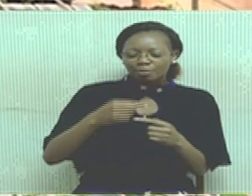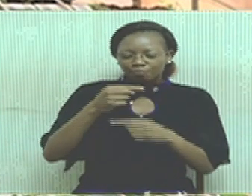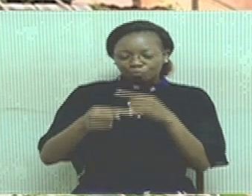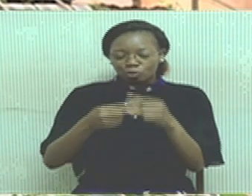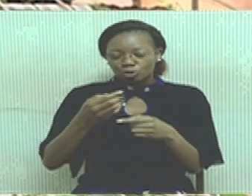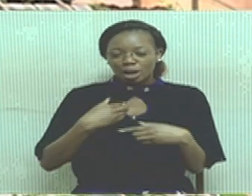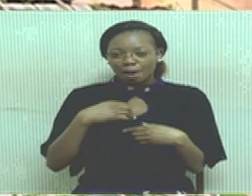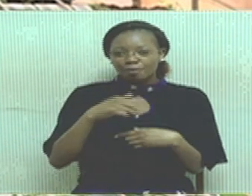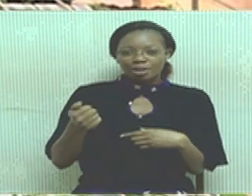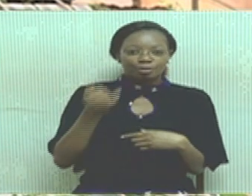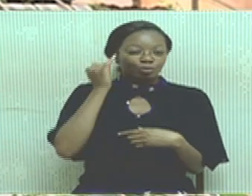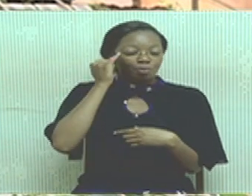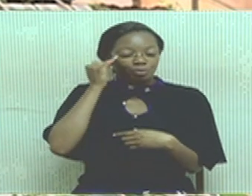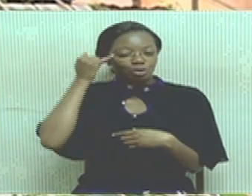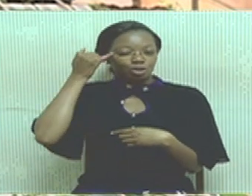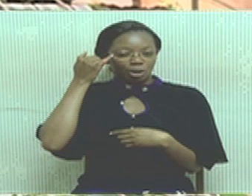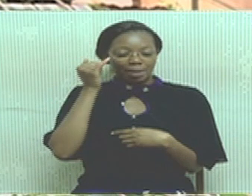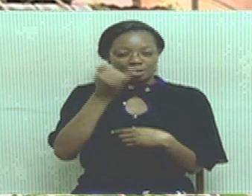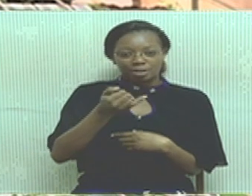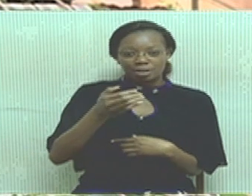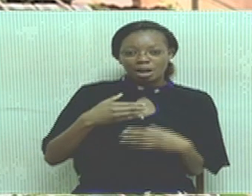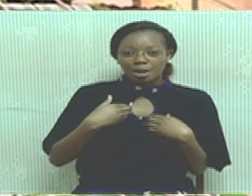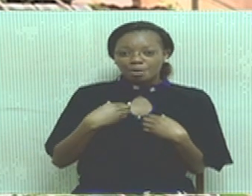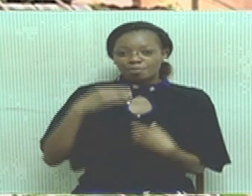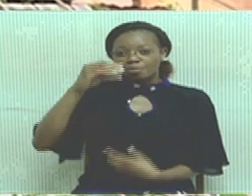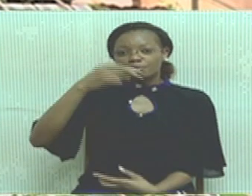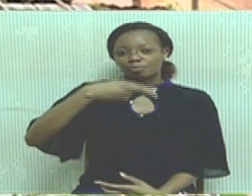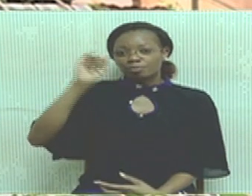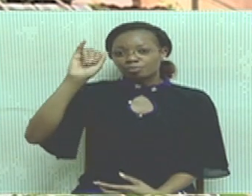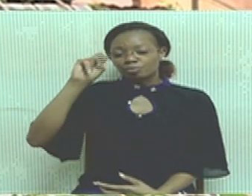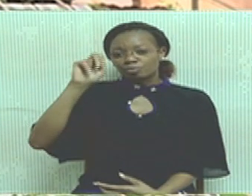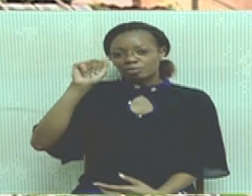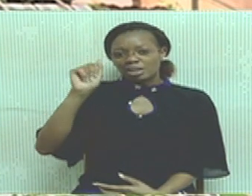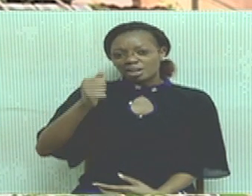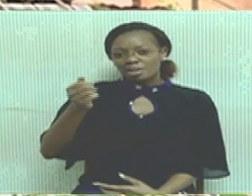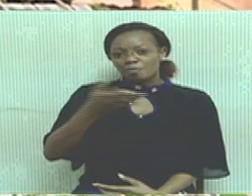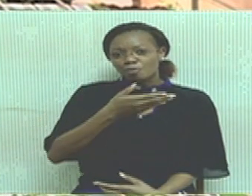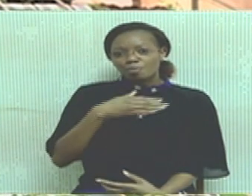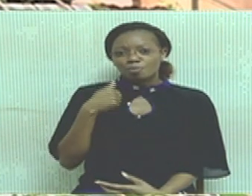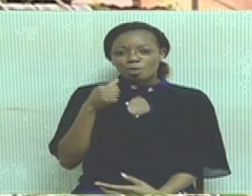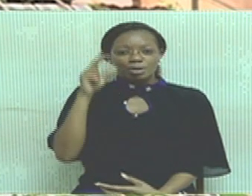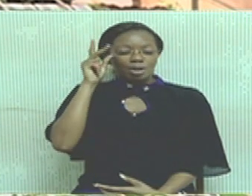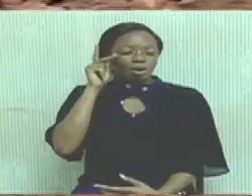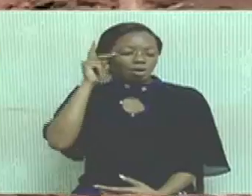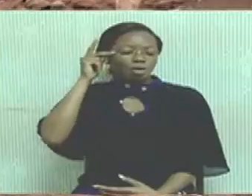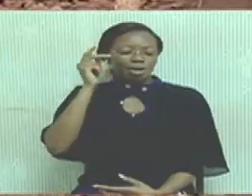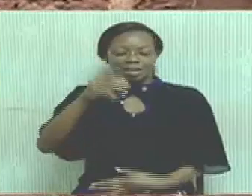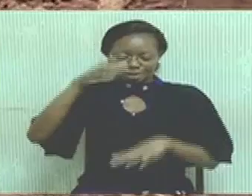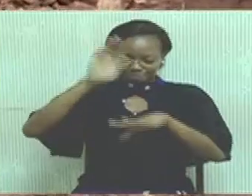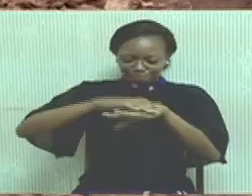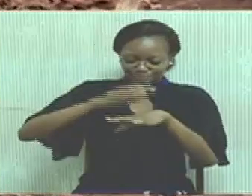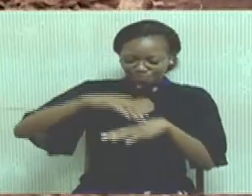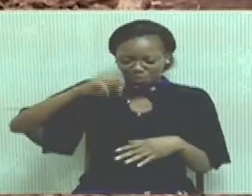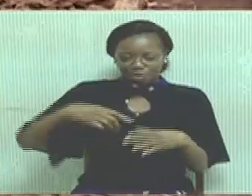zingine zimetoka Japan. Kuna ingine naitwa Chin Yonghang, imetoka Korea, pia inazaa vizuri. Upanzi